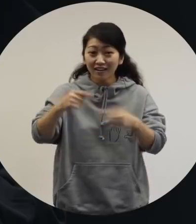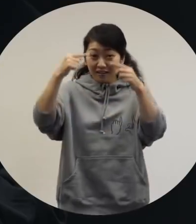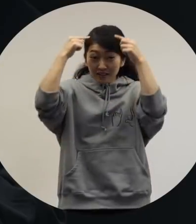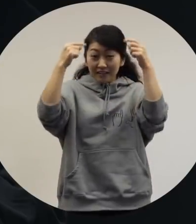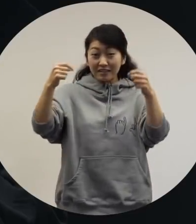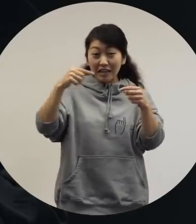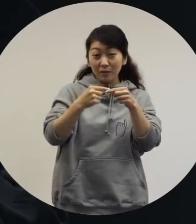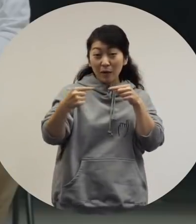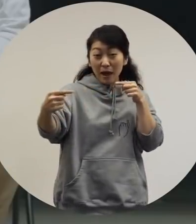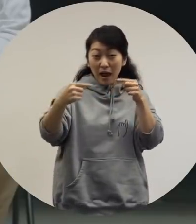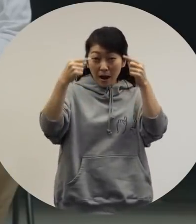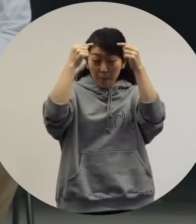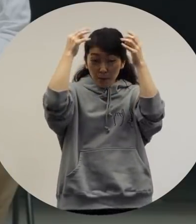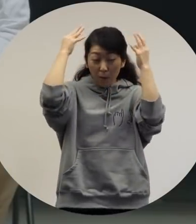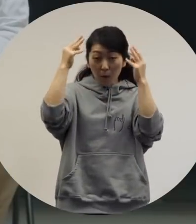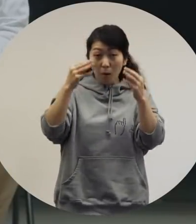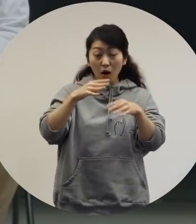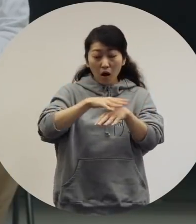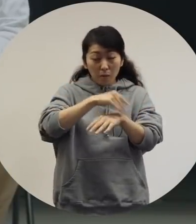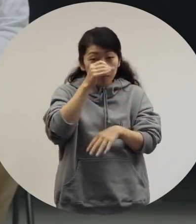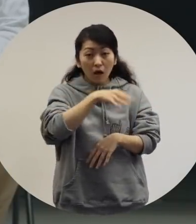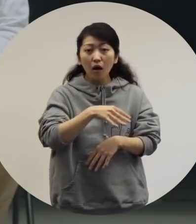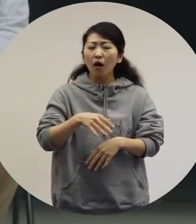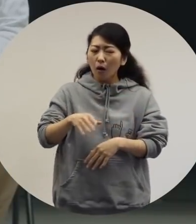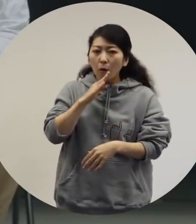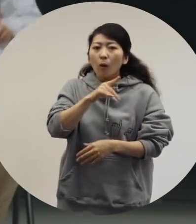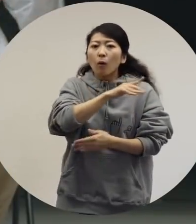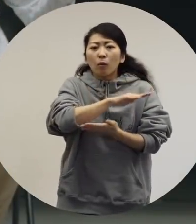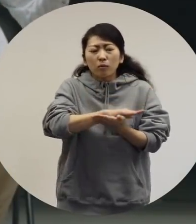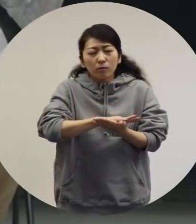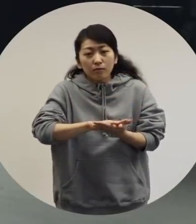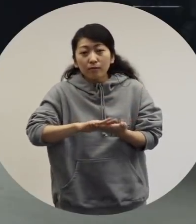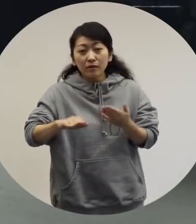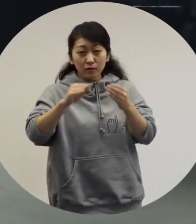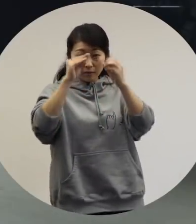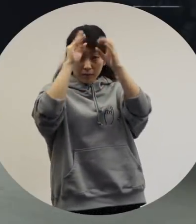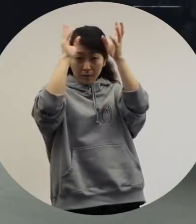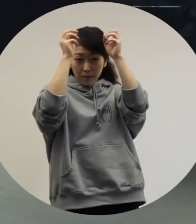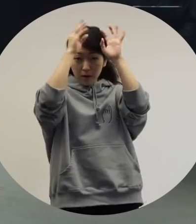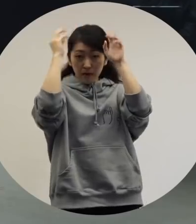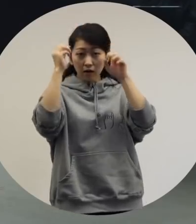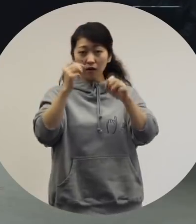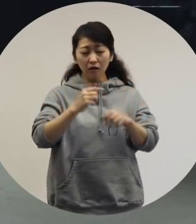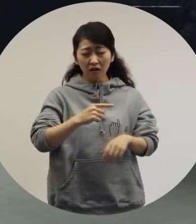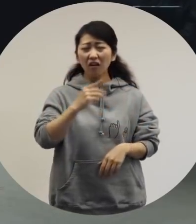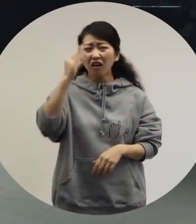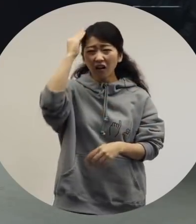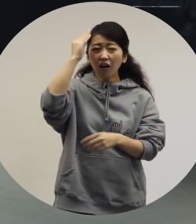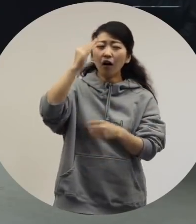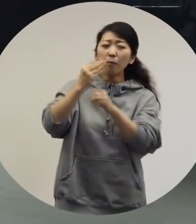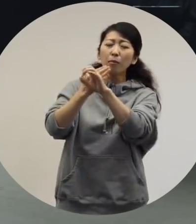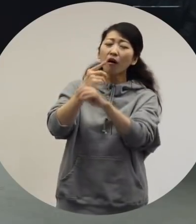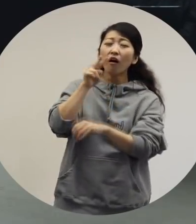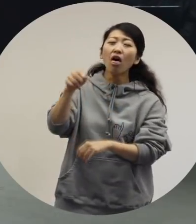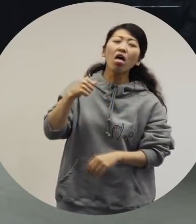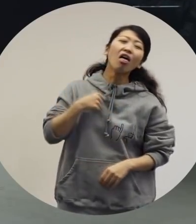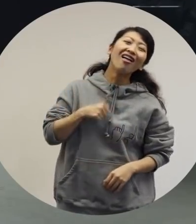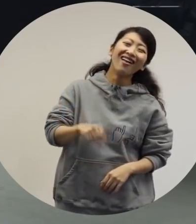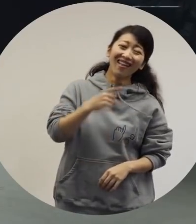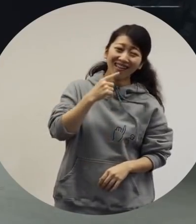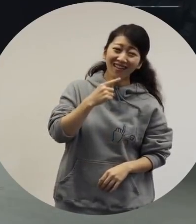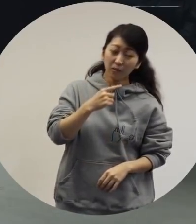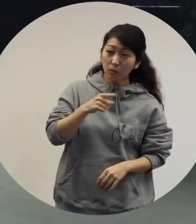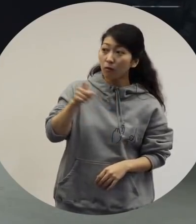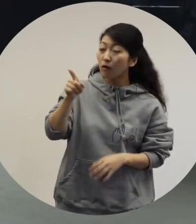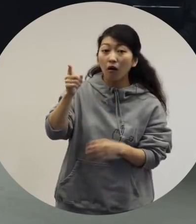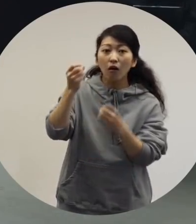ーが接続されたオンテナは初めて見ます。 そうですね、この光をこんな美しくね、 いやというほどオンテナ見てきたはずなのに、なんか